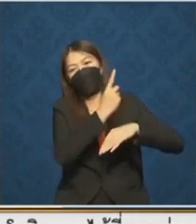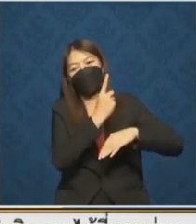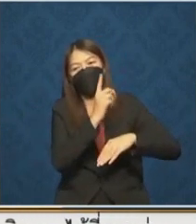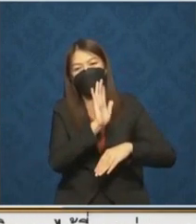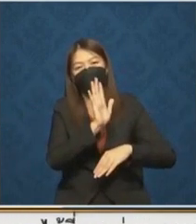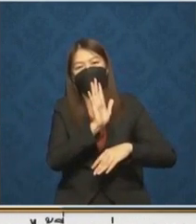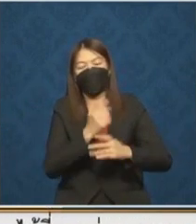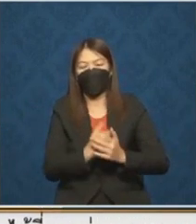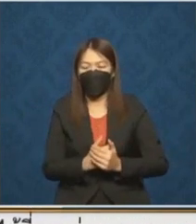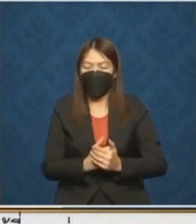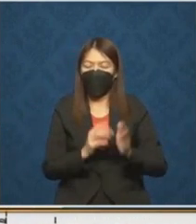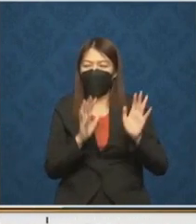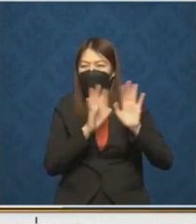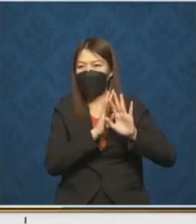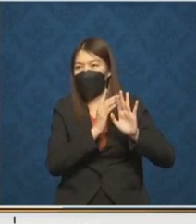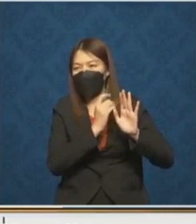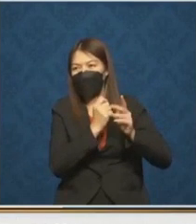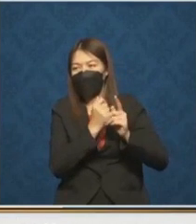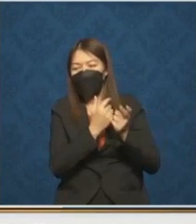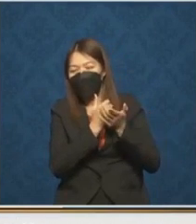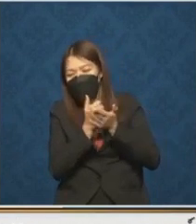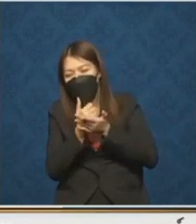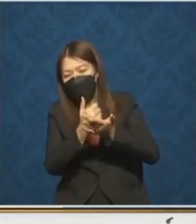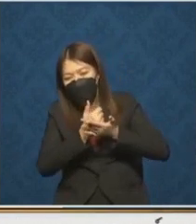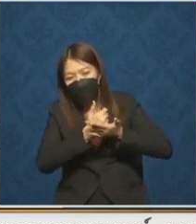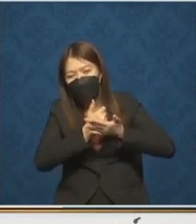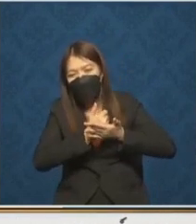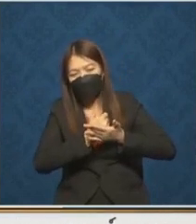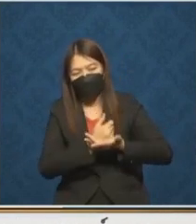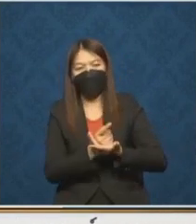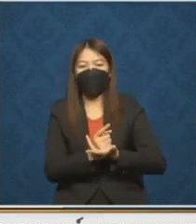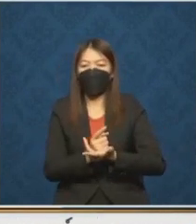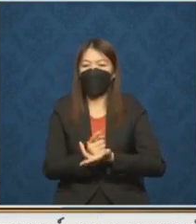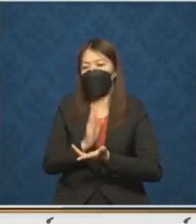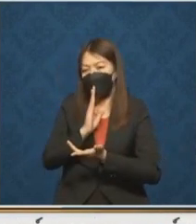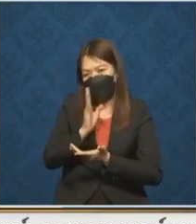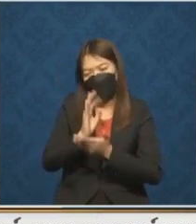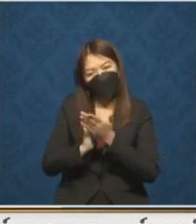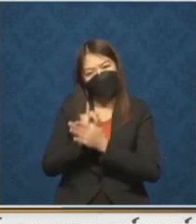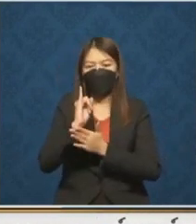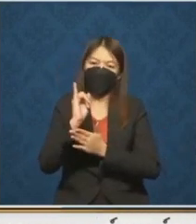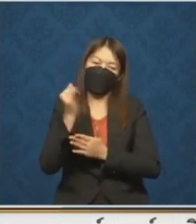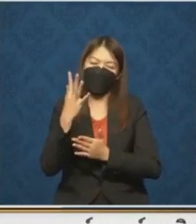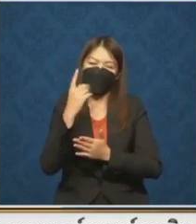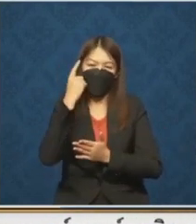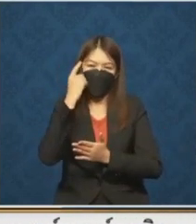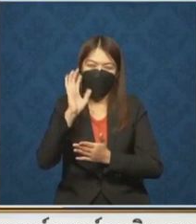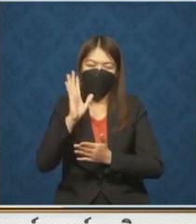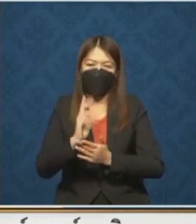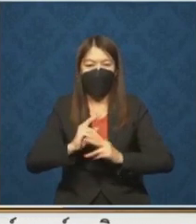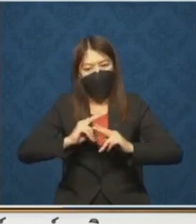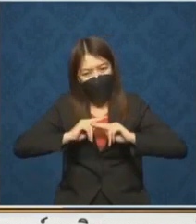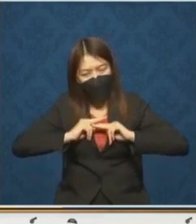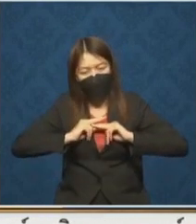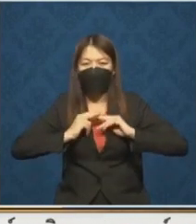บุญคุณกับฟาร์มถกต้องผมถงเวลาแล้ววต้องออกฝ่ามถกต้องประโยช์ส่วนตั